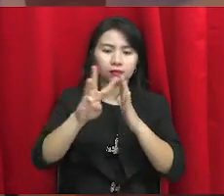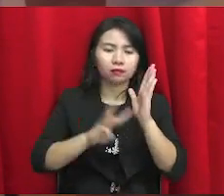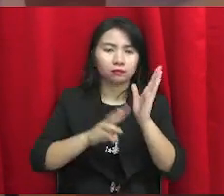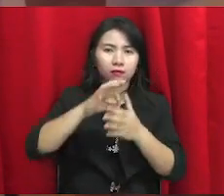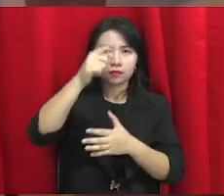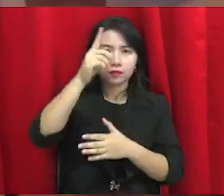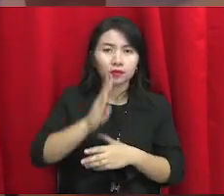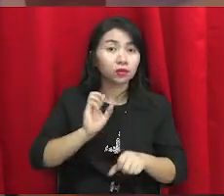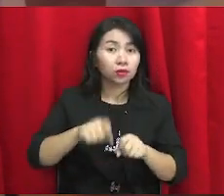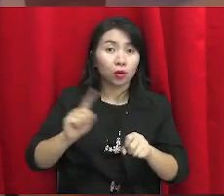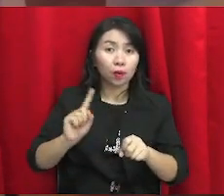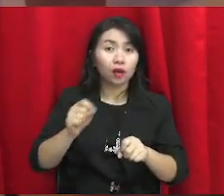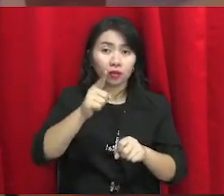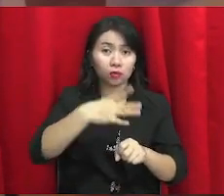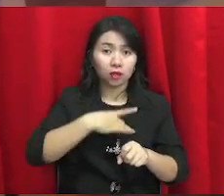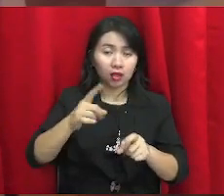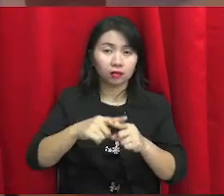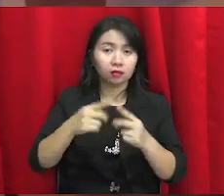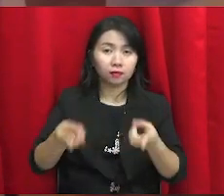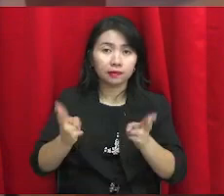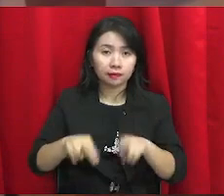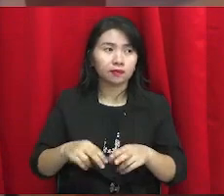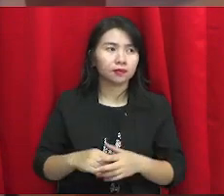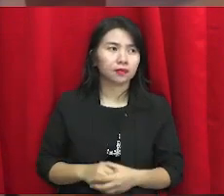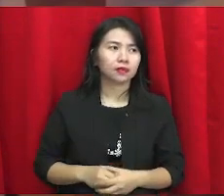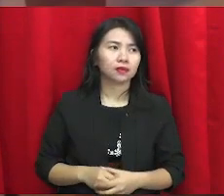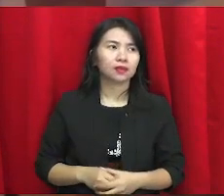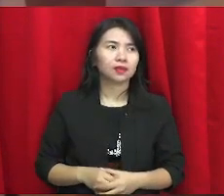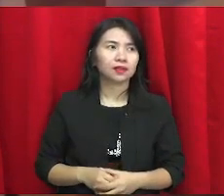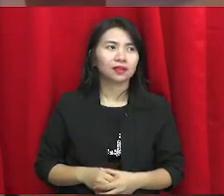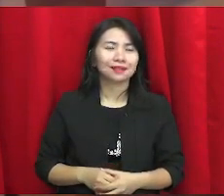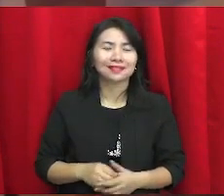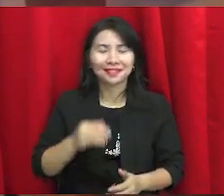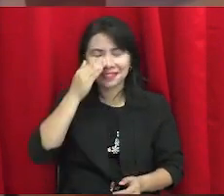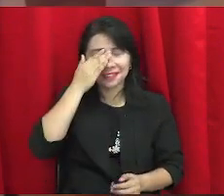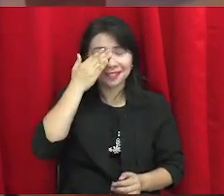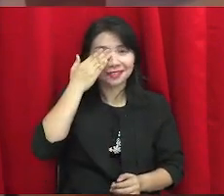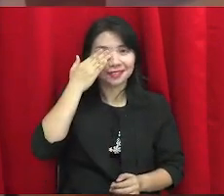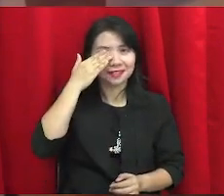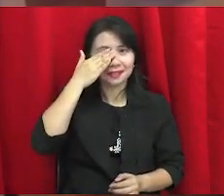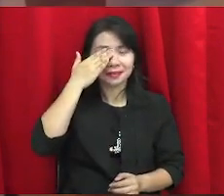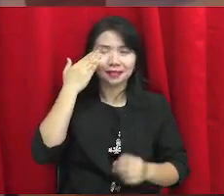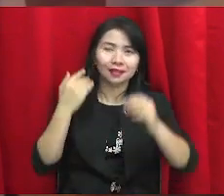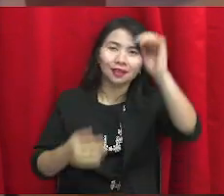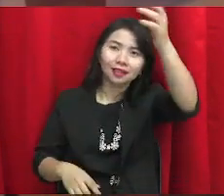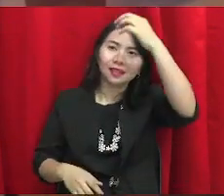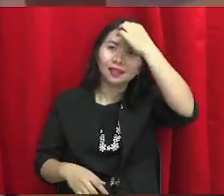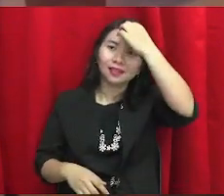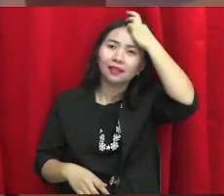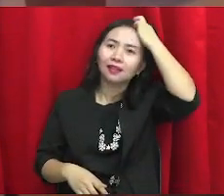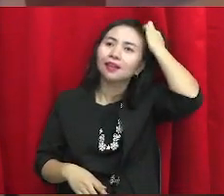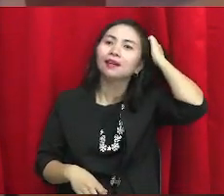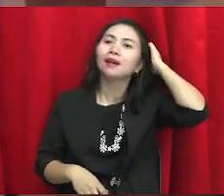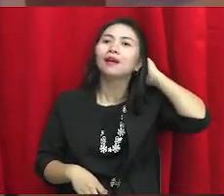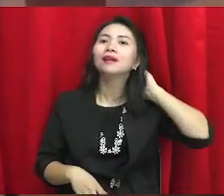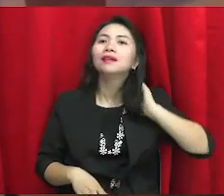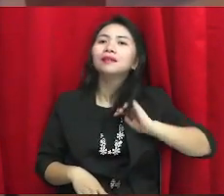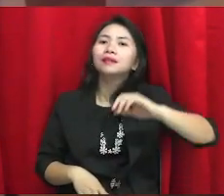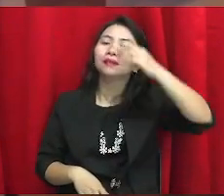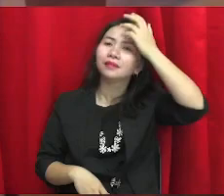mangyari? Ikaw na Diyos. Eh di, wow. Yeah. Pastor Neil, nawala po kayo kanina. Pakituloy po yung sinasabi nyo